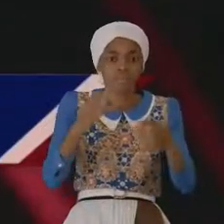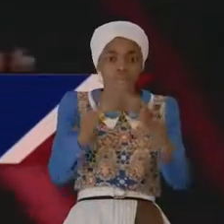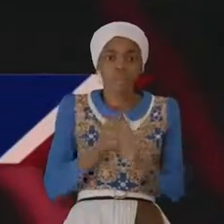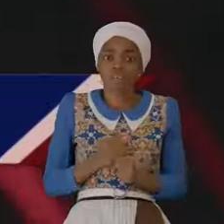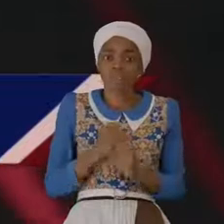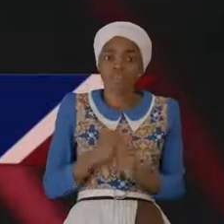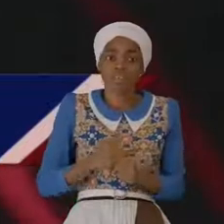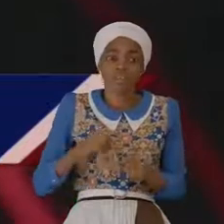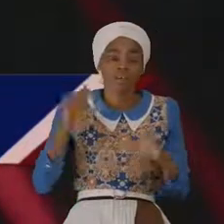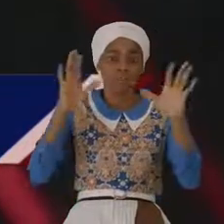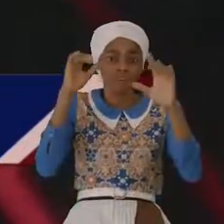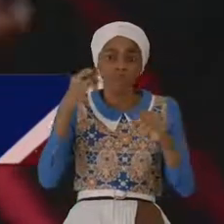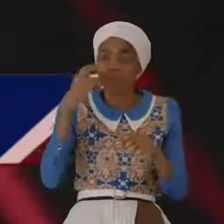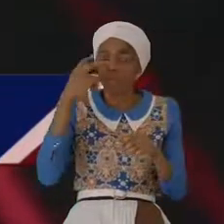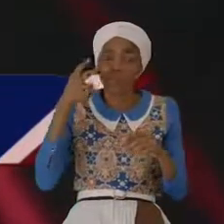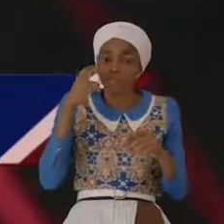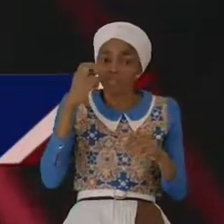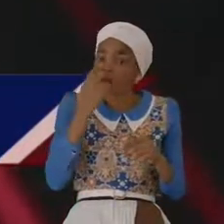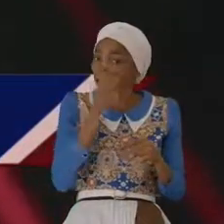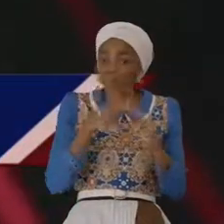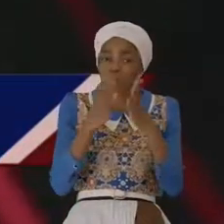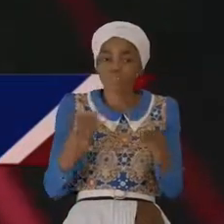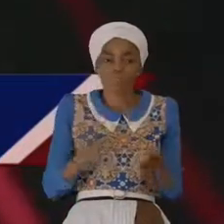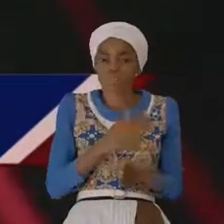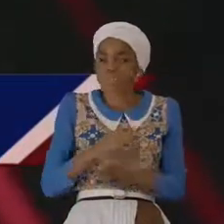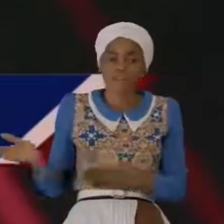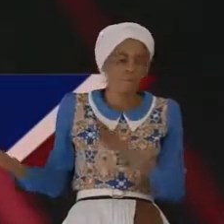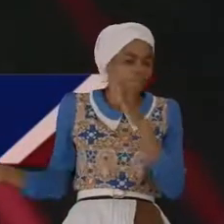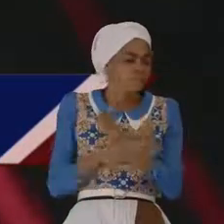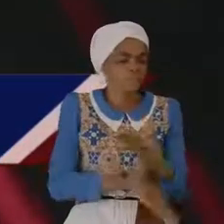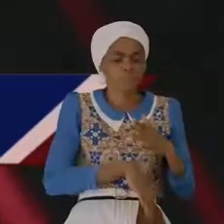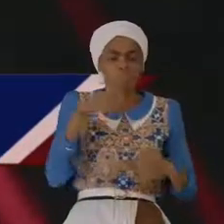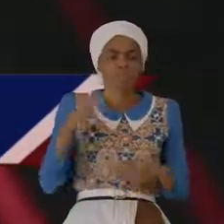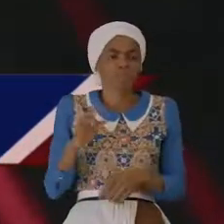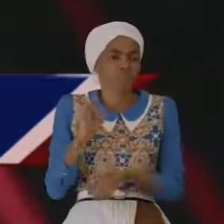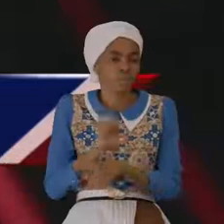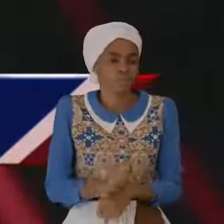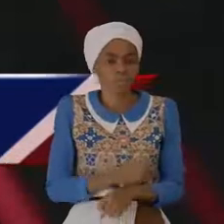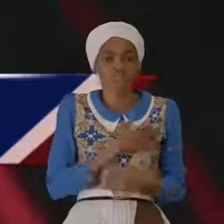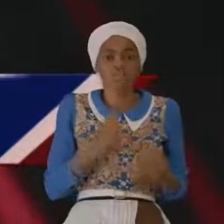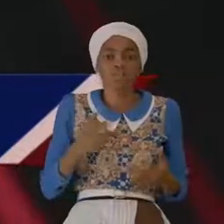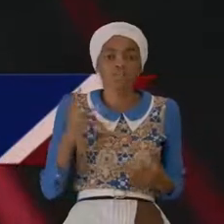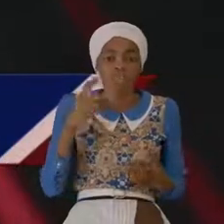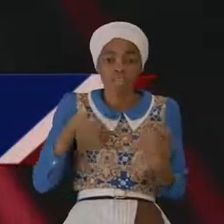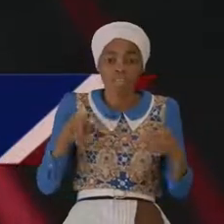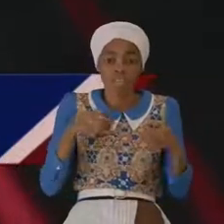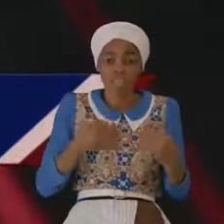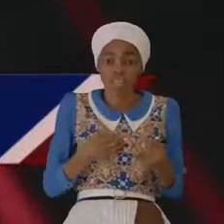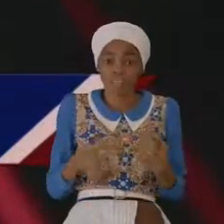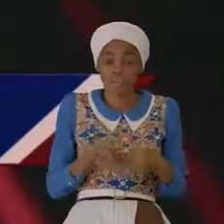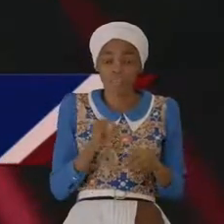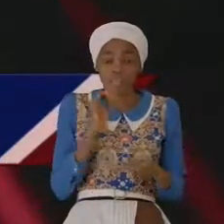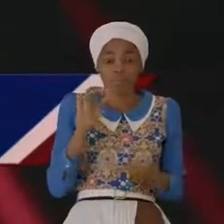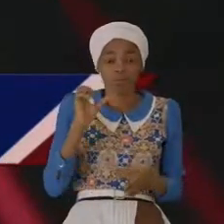de la synagogue. Même Nicodème n'a pas l'audace pour dire que voici le Sauveur. Là, il dit que es-tu l'un